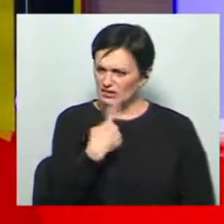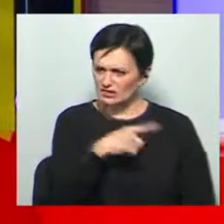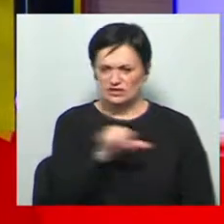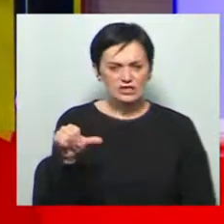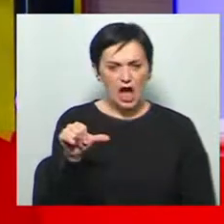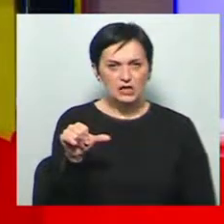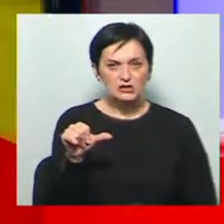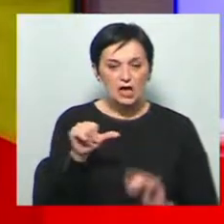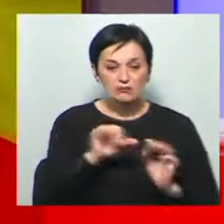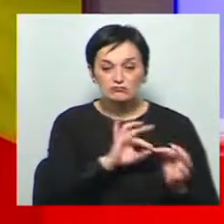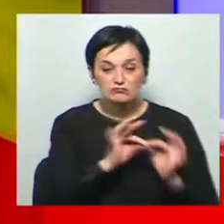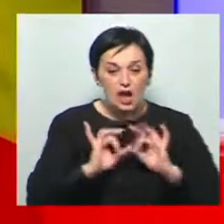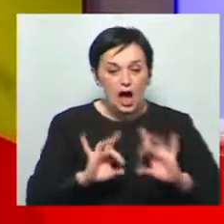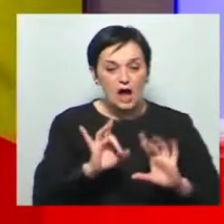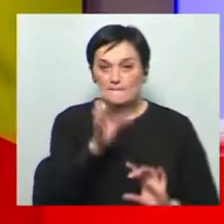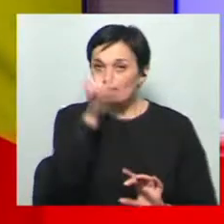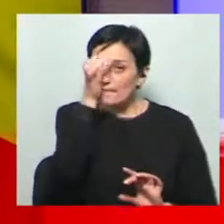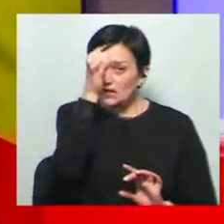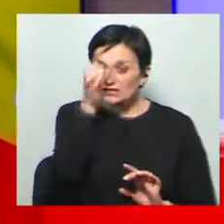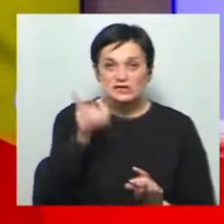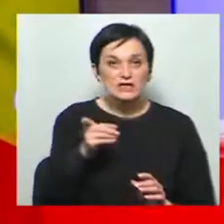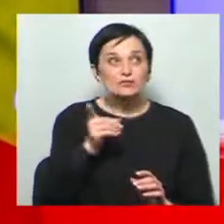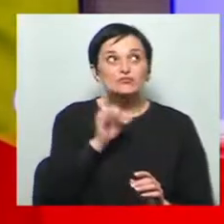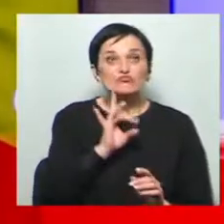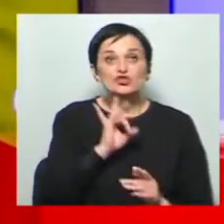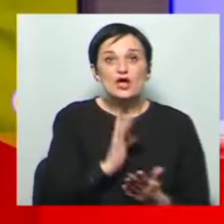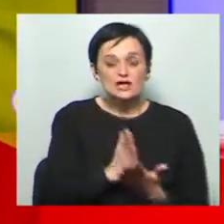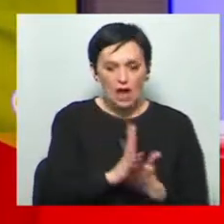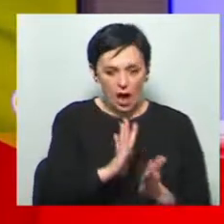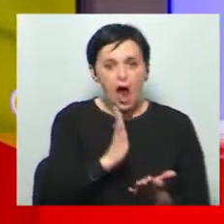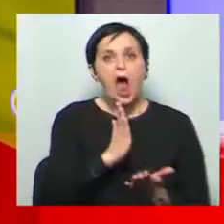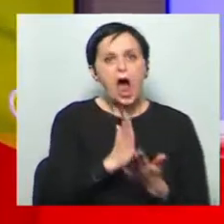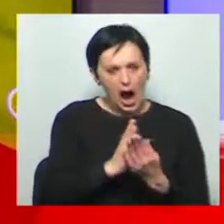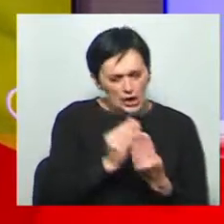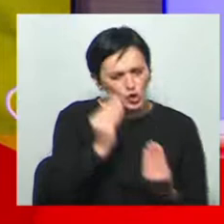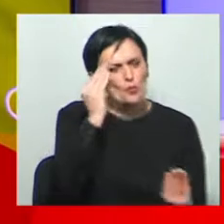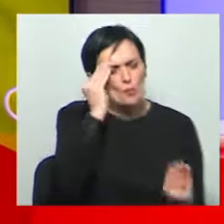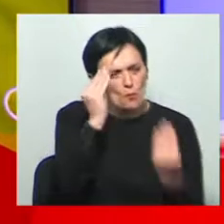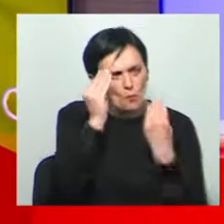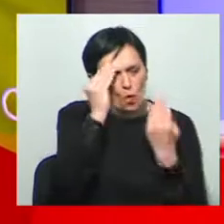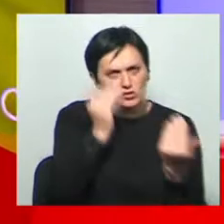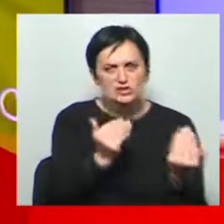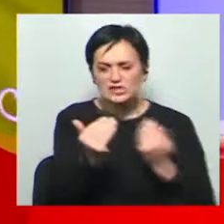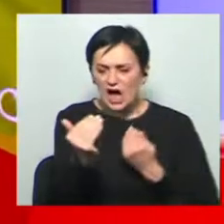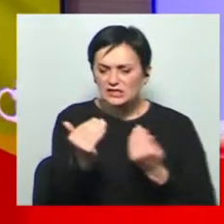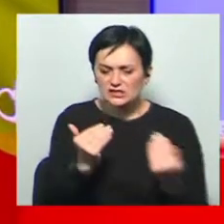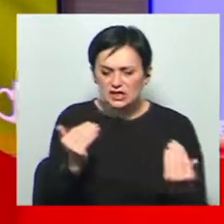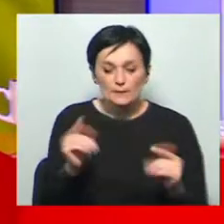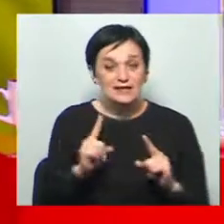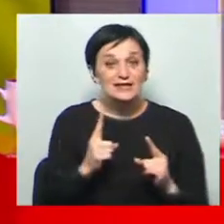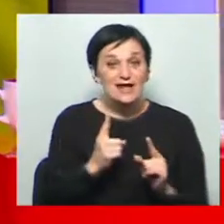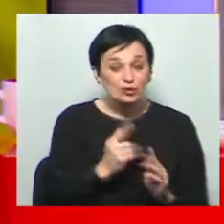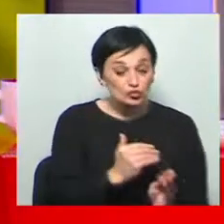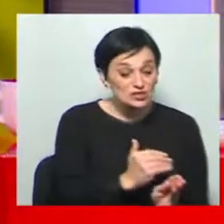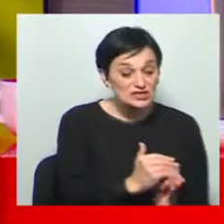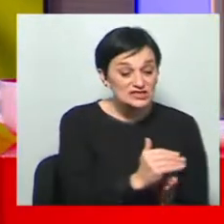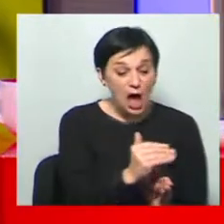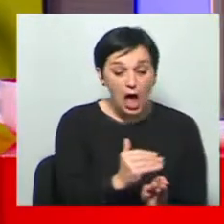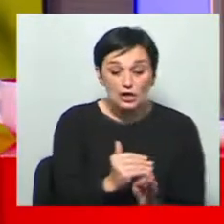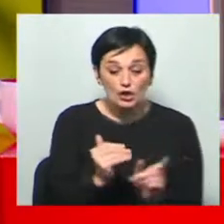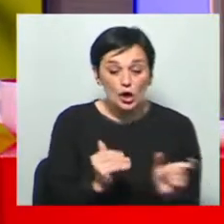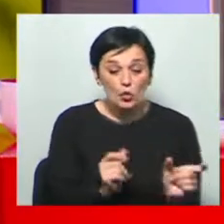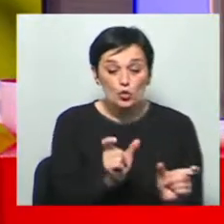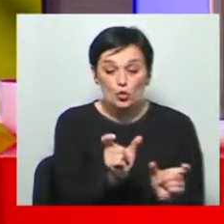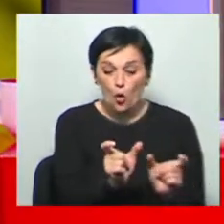ახსნა მეცნიერებასაც ჯერ არ აქვს, იმიტომ რომ არის მოსაზრებები, რატომ შეიძლება ცალკეული კომპონენტი ამას